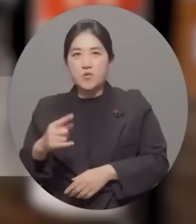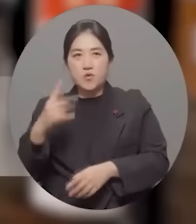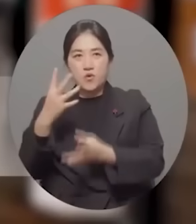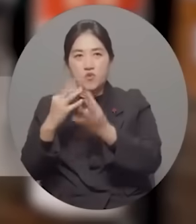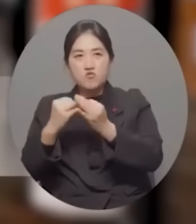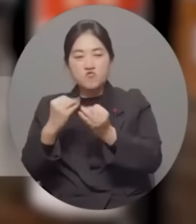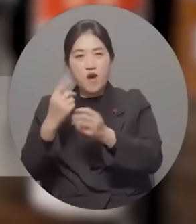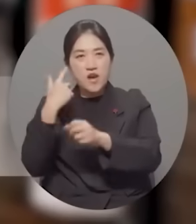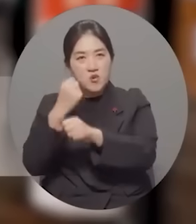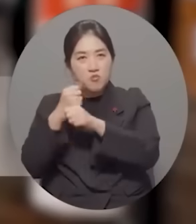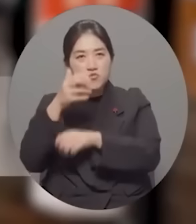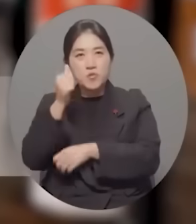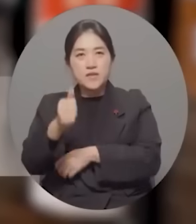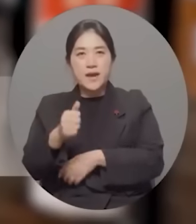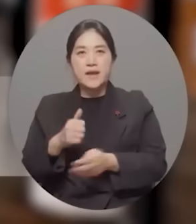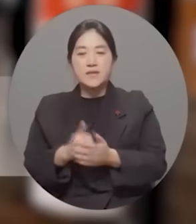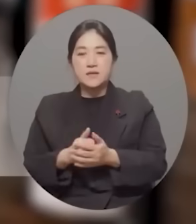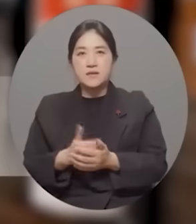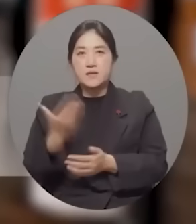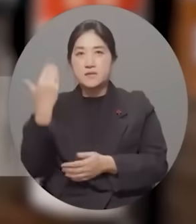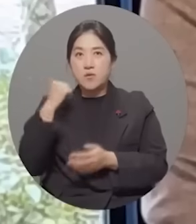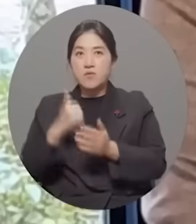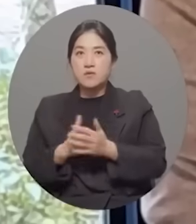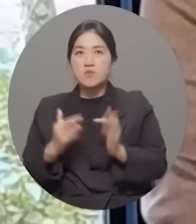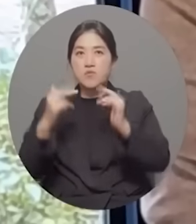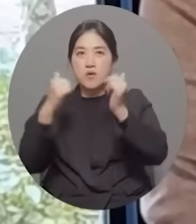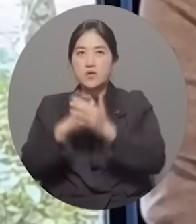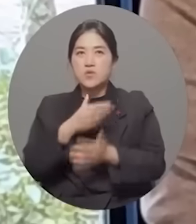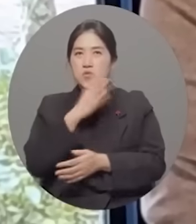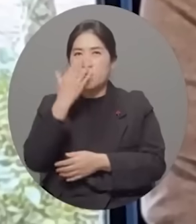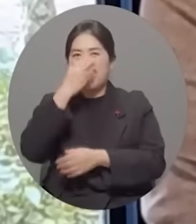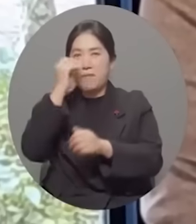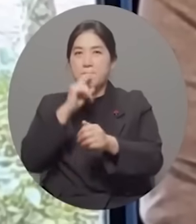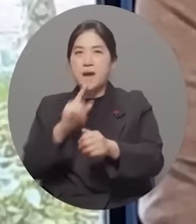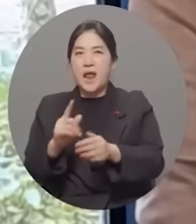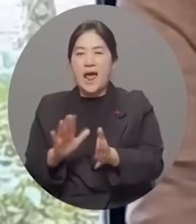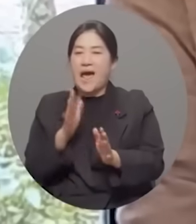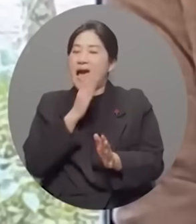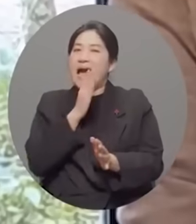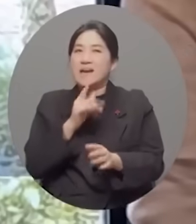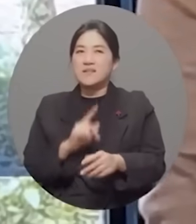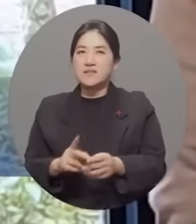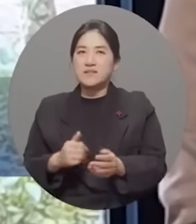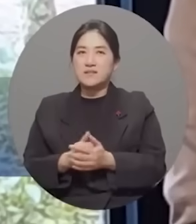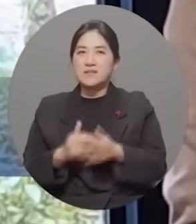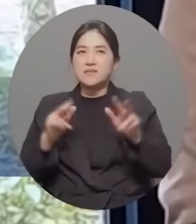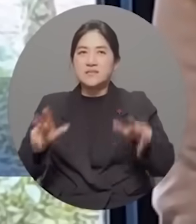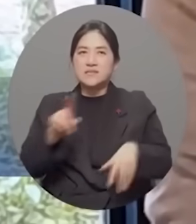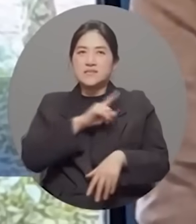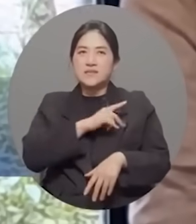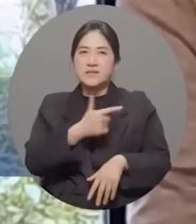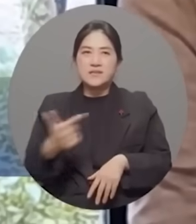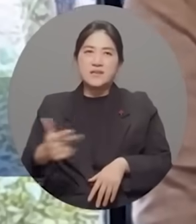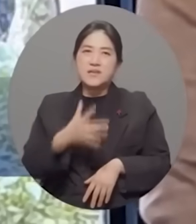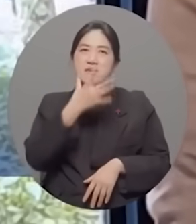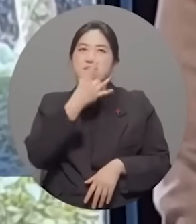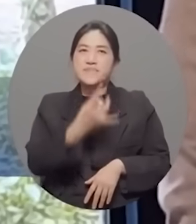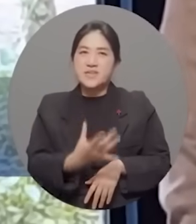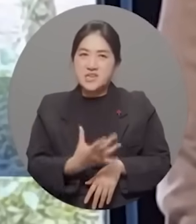한 토론회에서 노인비하 발언을 했다 걷어들였던 일이 알려졌습니다. 그러니까 지금 가장 최대의